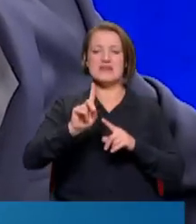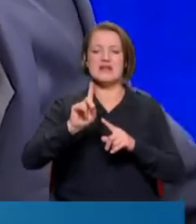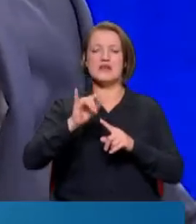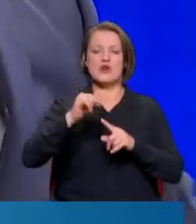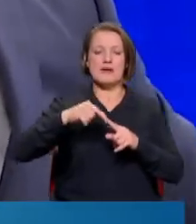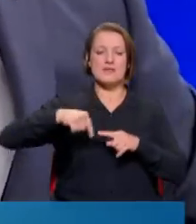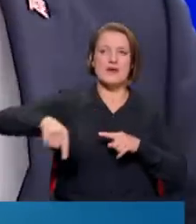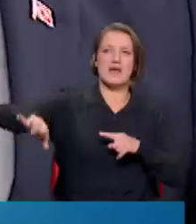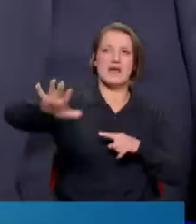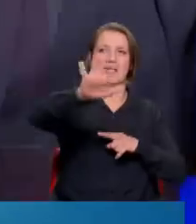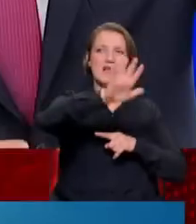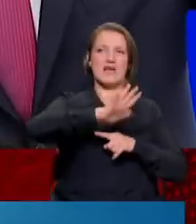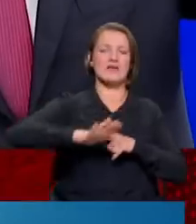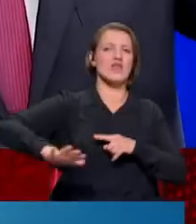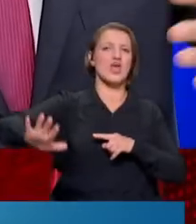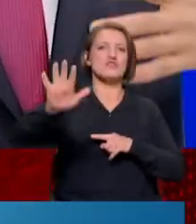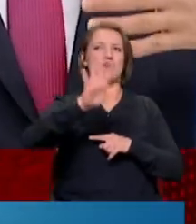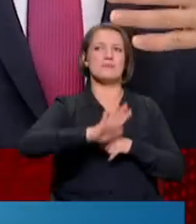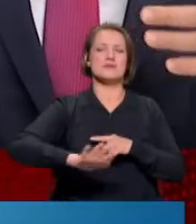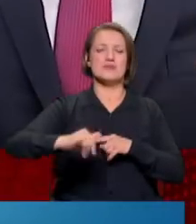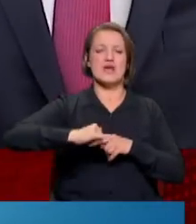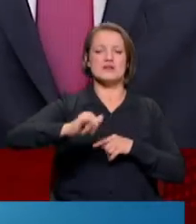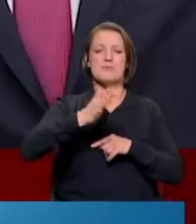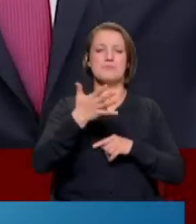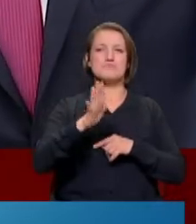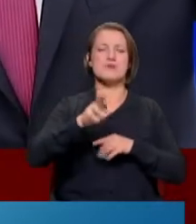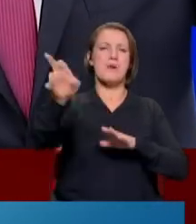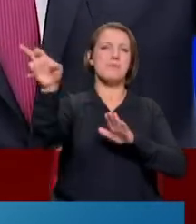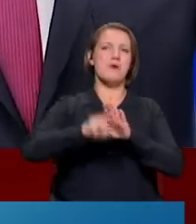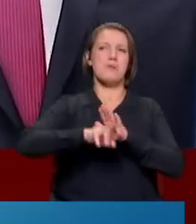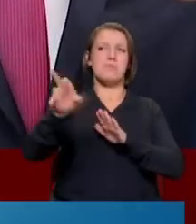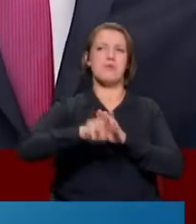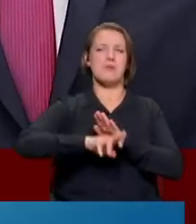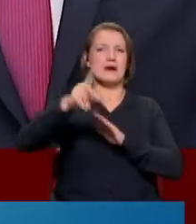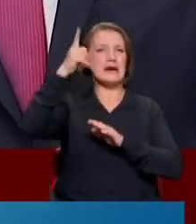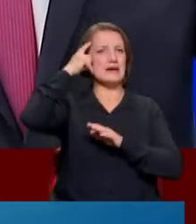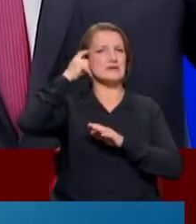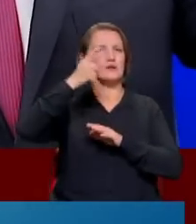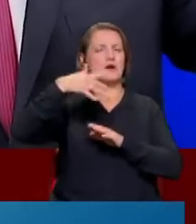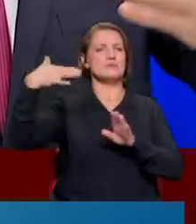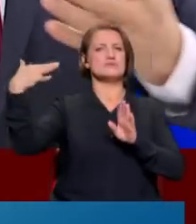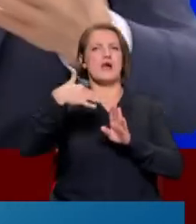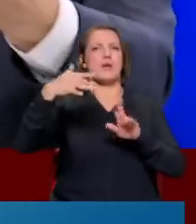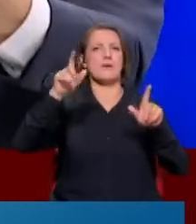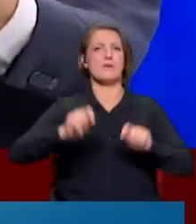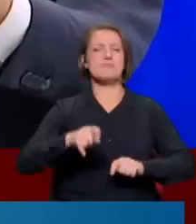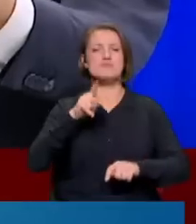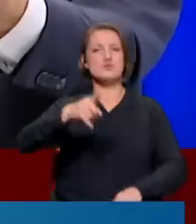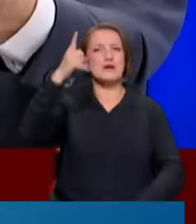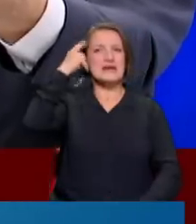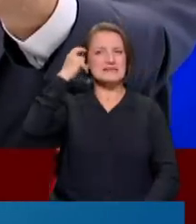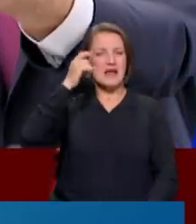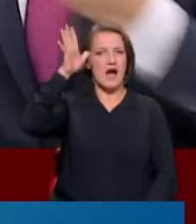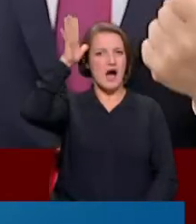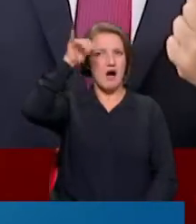genişliğindeki Aldan geniş kapsamlı yaklaşık 5.000 roketle bir İsrail'e yaptı saldırı bunu İsrail ve